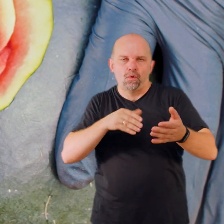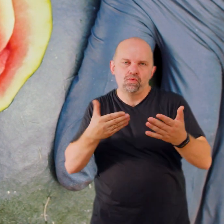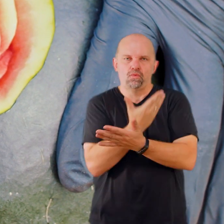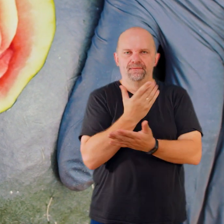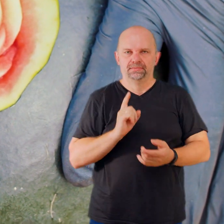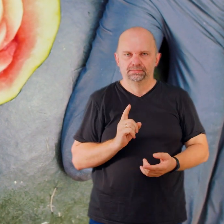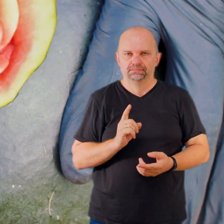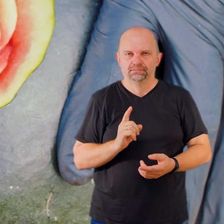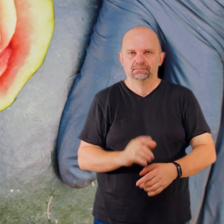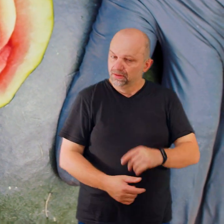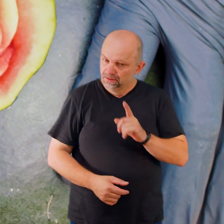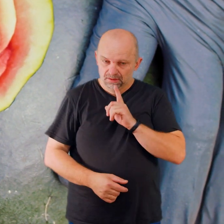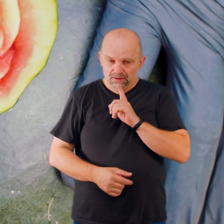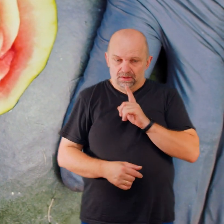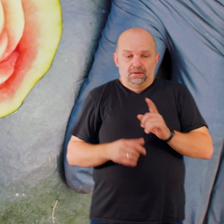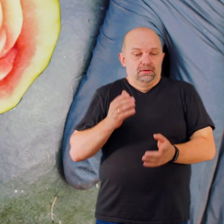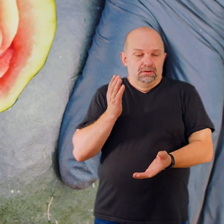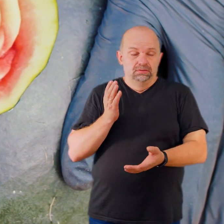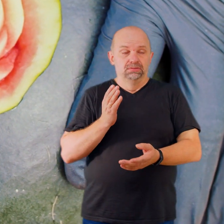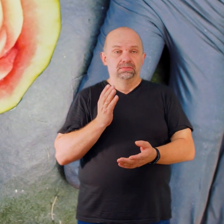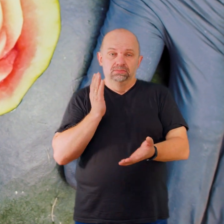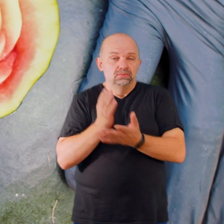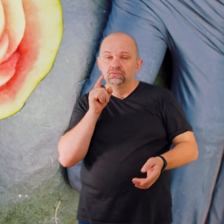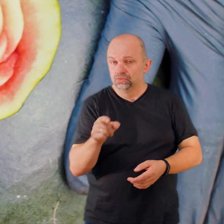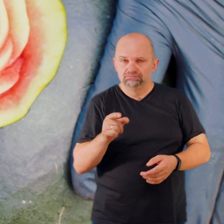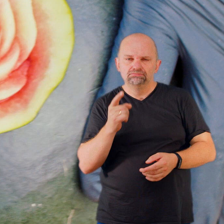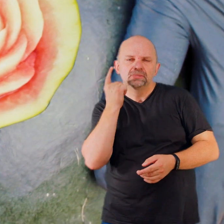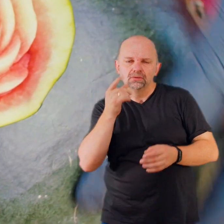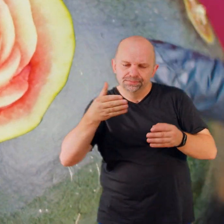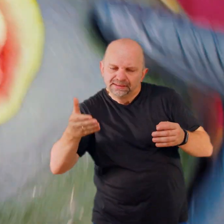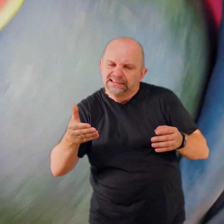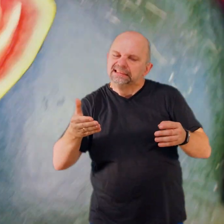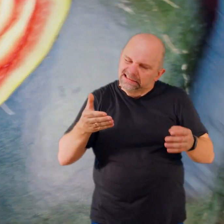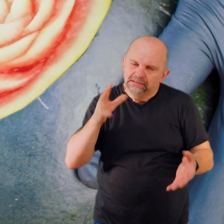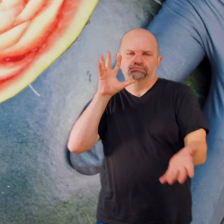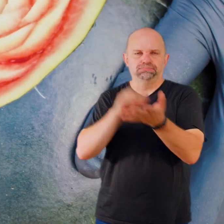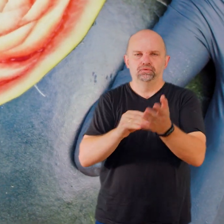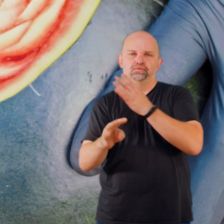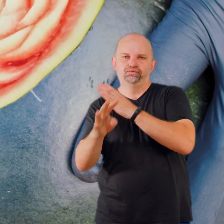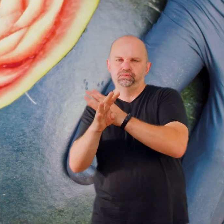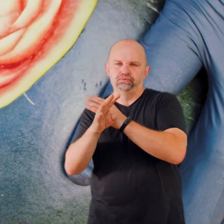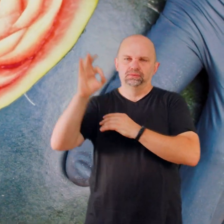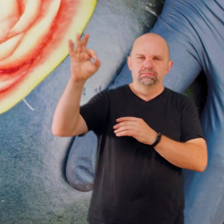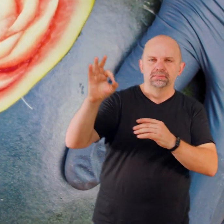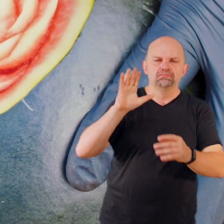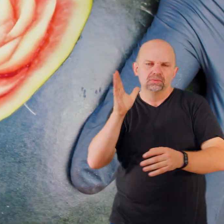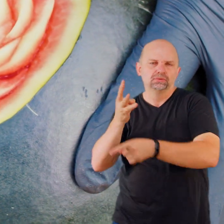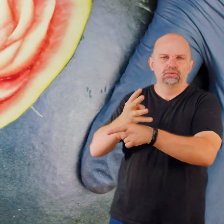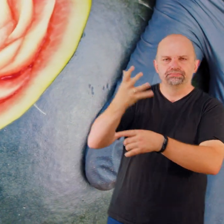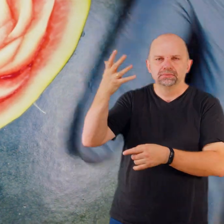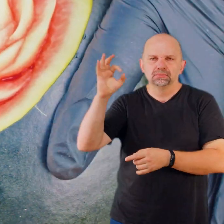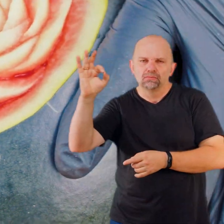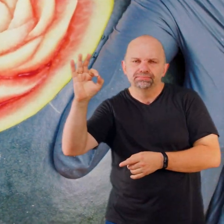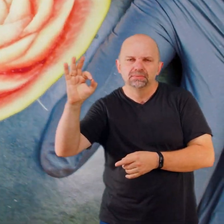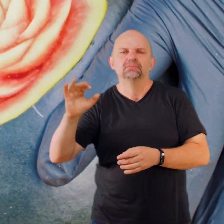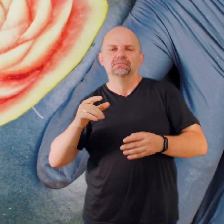niedocięte. Następnie wbijamy na nożyk i odchodzi. I mamy już praktycznie różyczkę